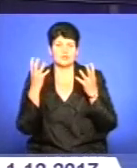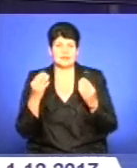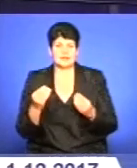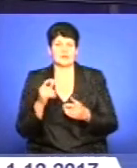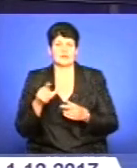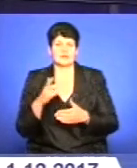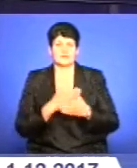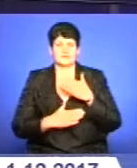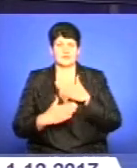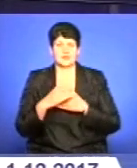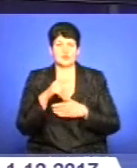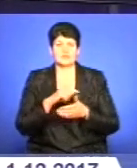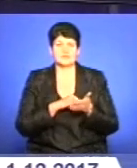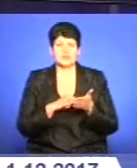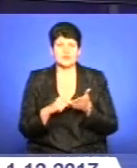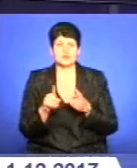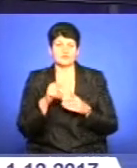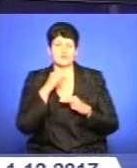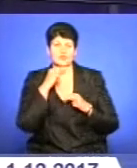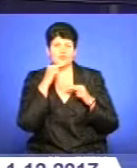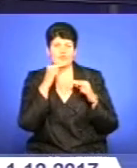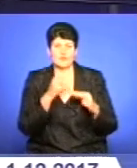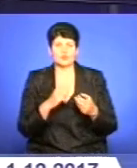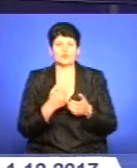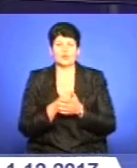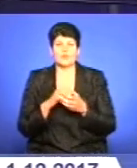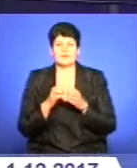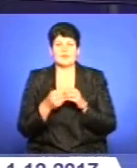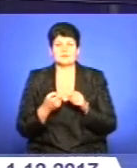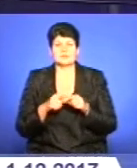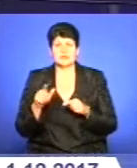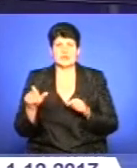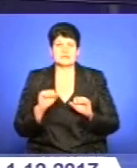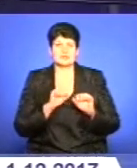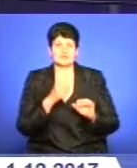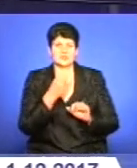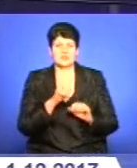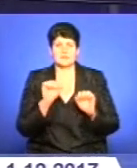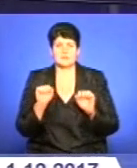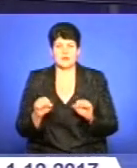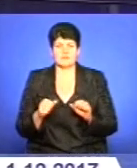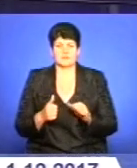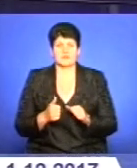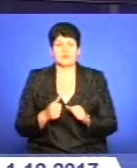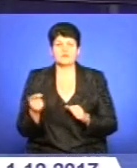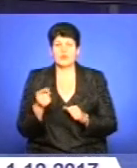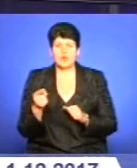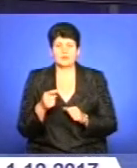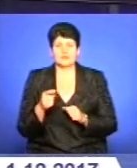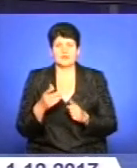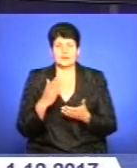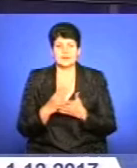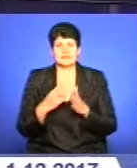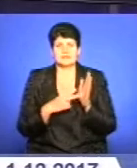з інвалідністю. Його відзначають, аби привернути увагу до проблем цих людей, захисту їхніх прав і гідності. У Тернополі мешкає